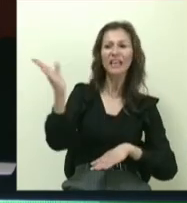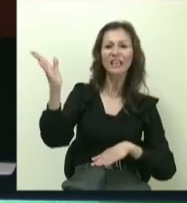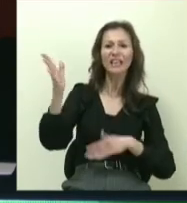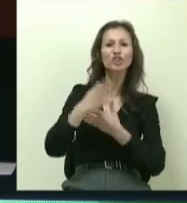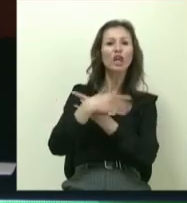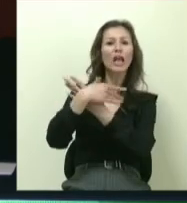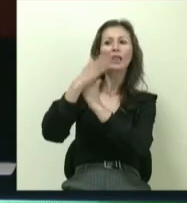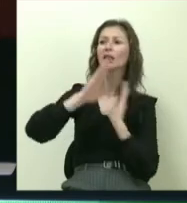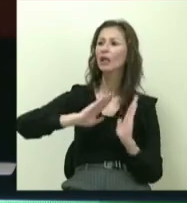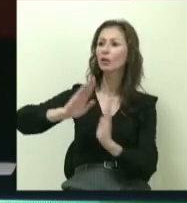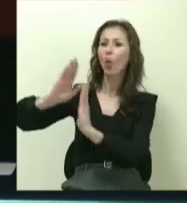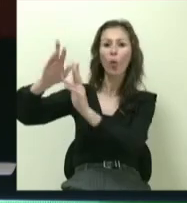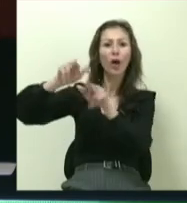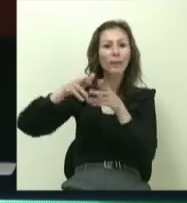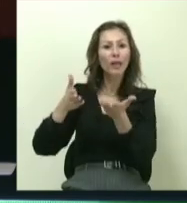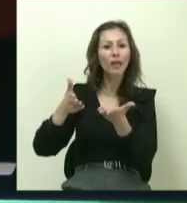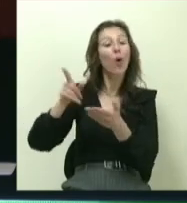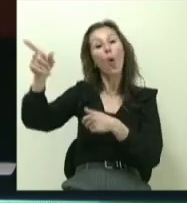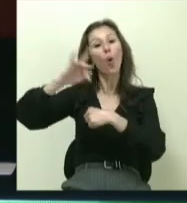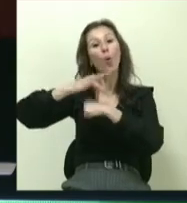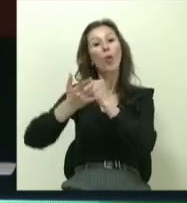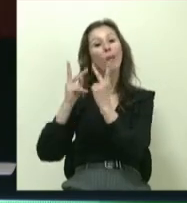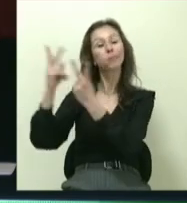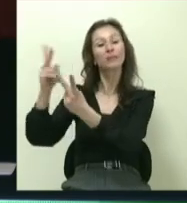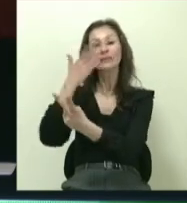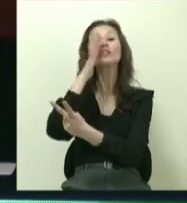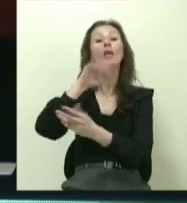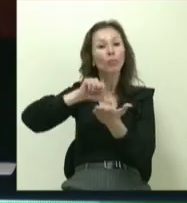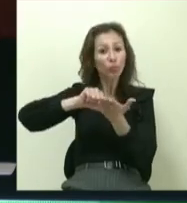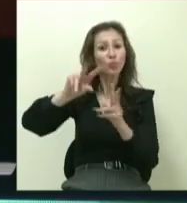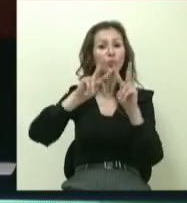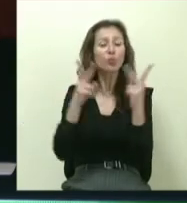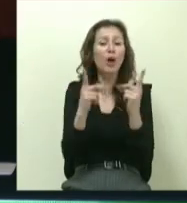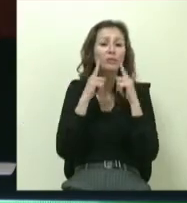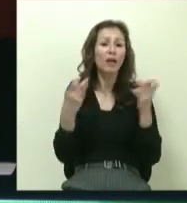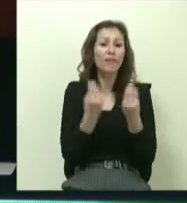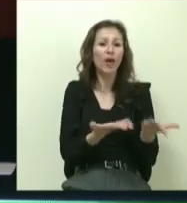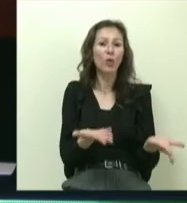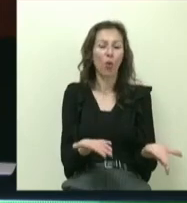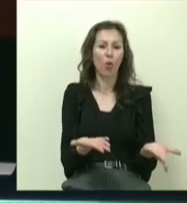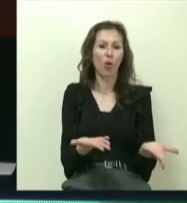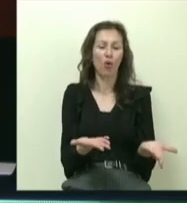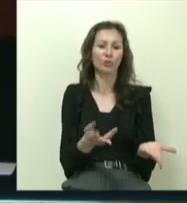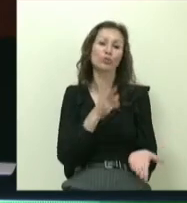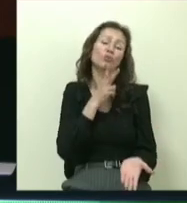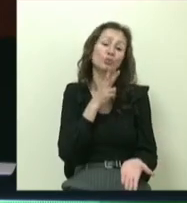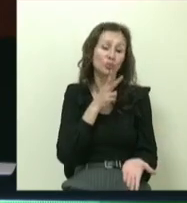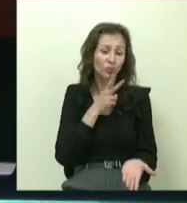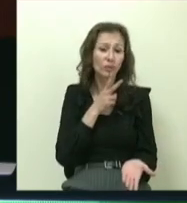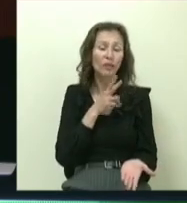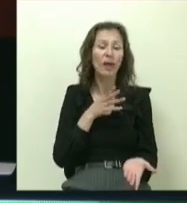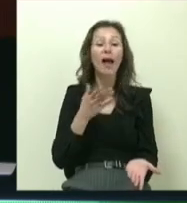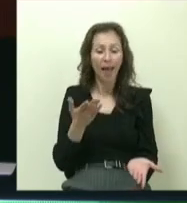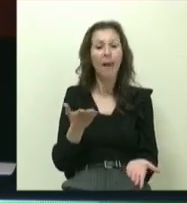doğru yöneliyorlar ama bu sadece o ülkeyi değil esasında bütün dünyayı etkiliyor nihayetinde o aktivite